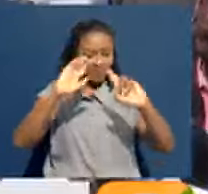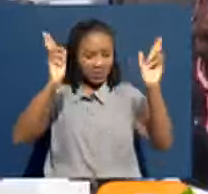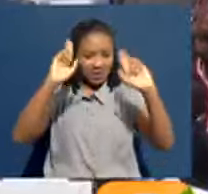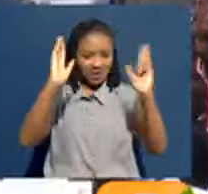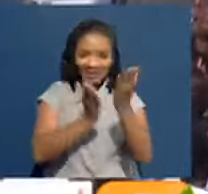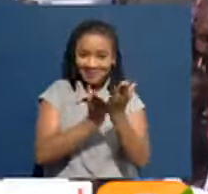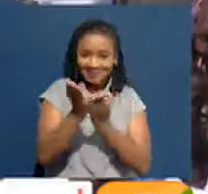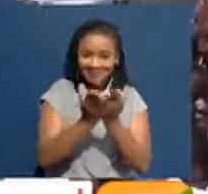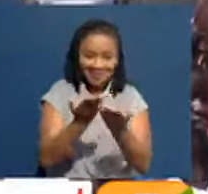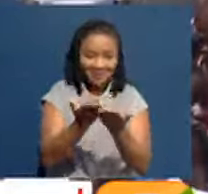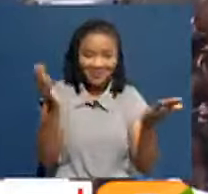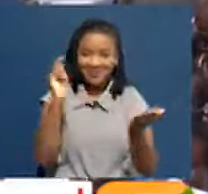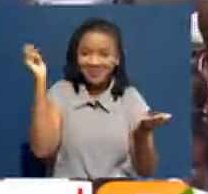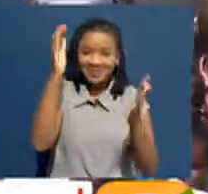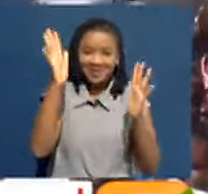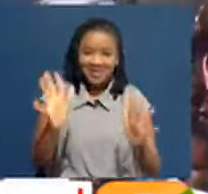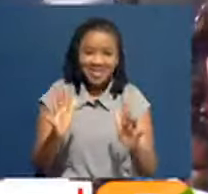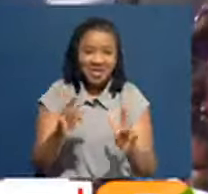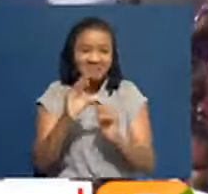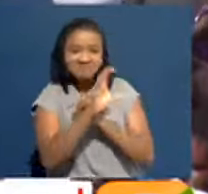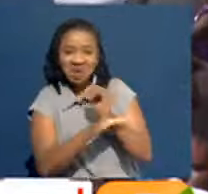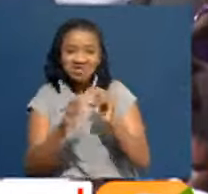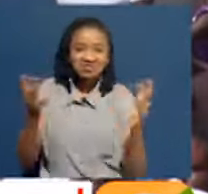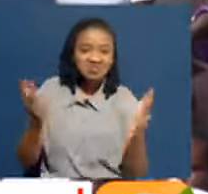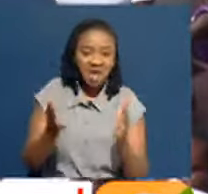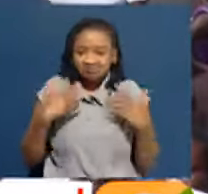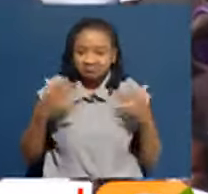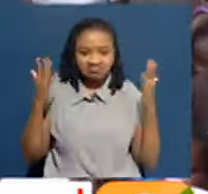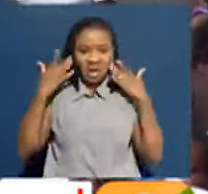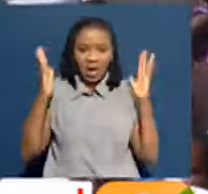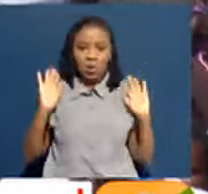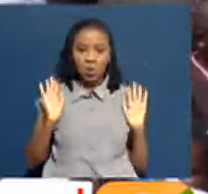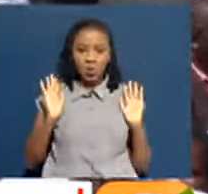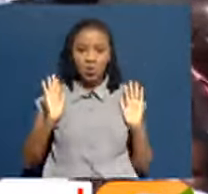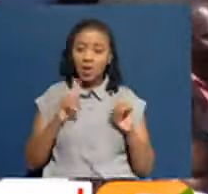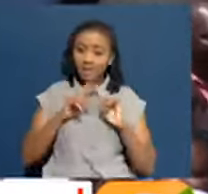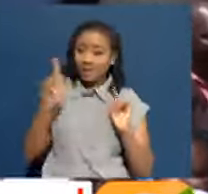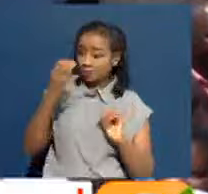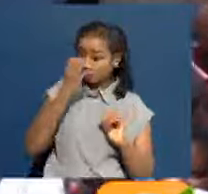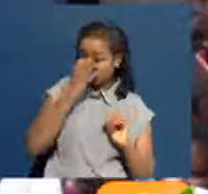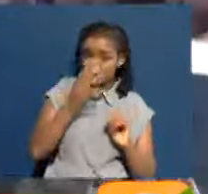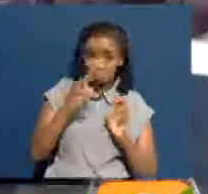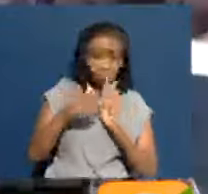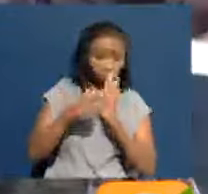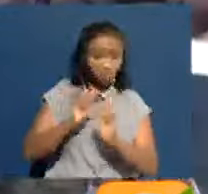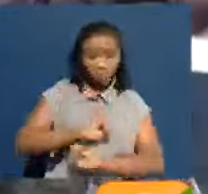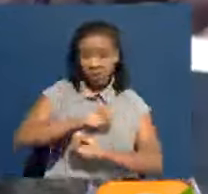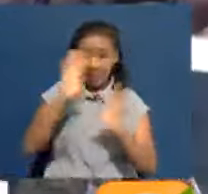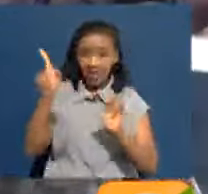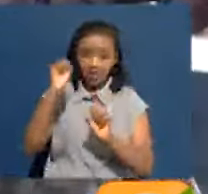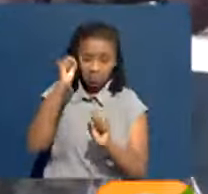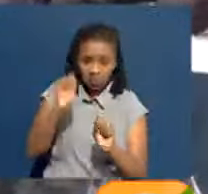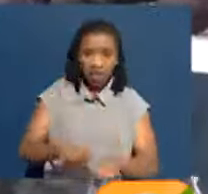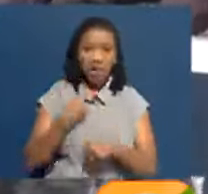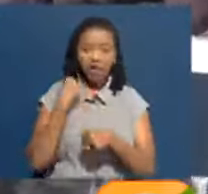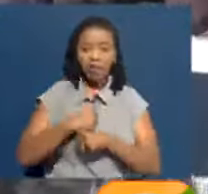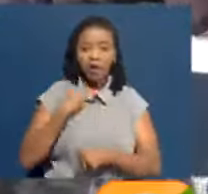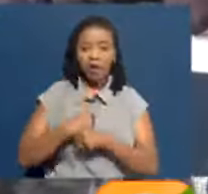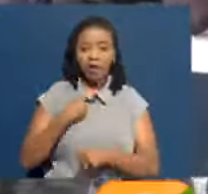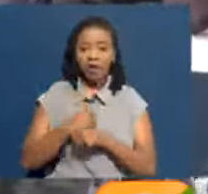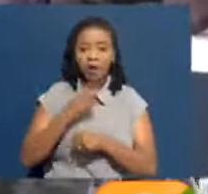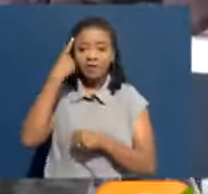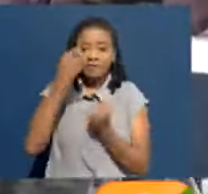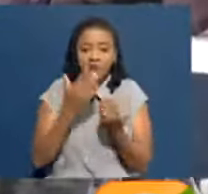sehemu gani. Umeonyesha na umedhirisha kwa vitendo kwamba hiyo inawezekana. Hapo Wakula